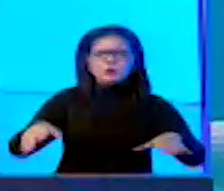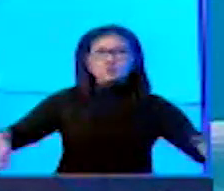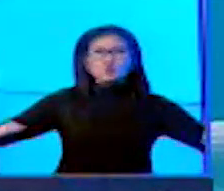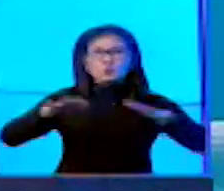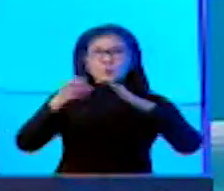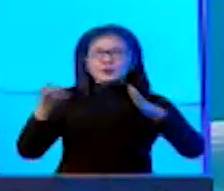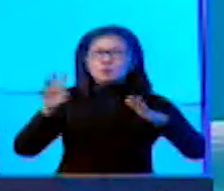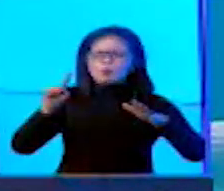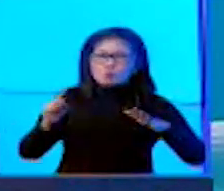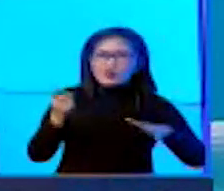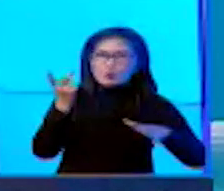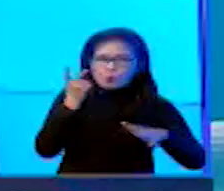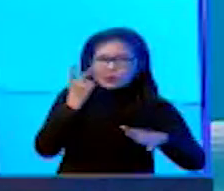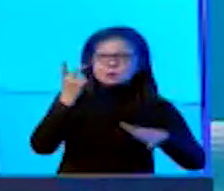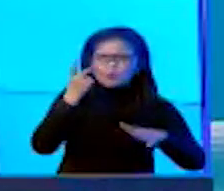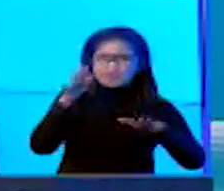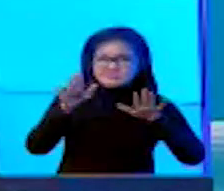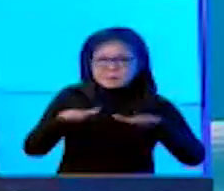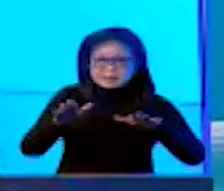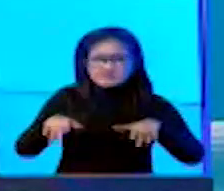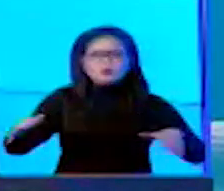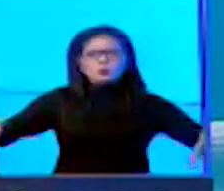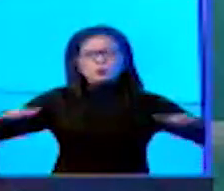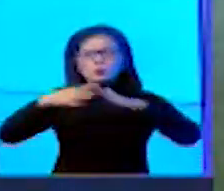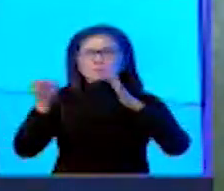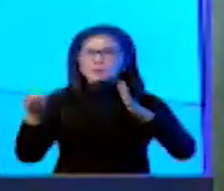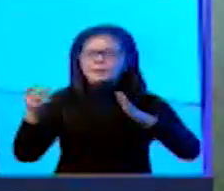bila sewaktu-waktu terjadi erupsi Gunung Berapi.